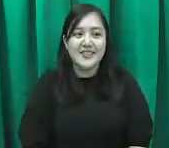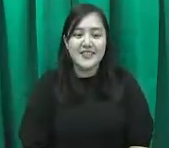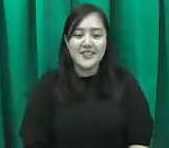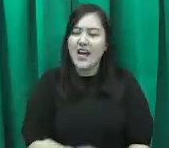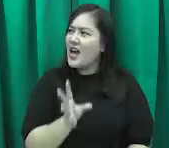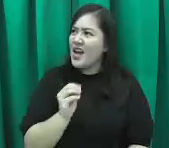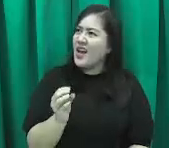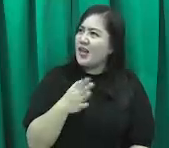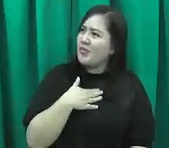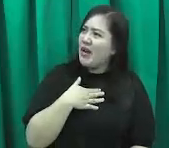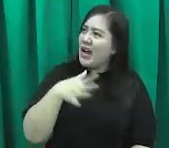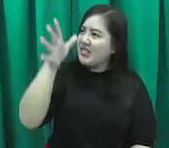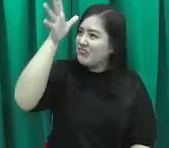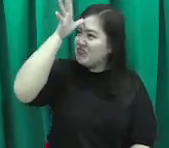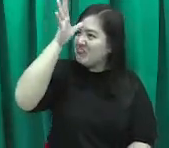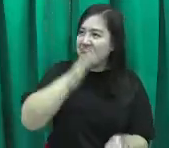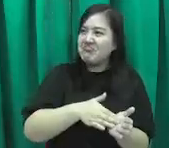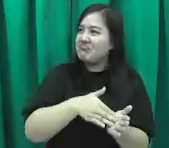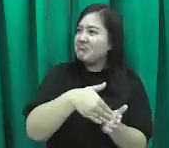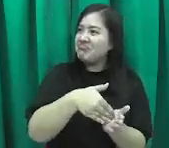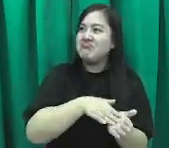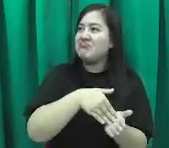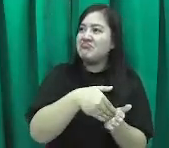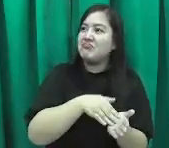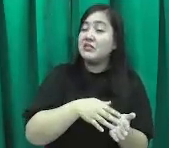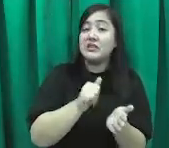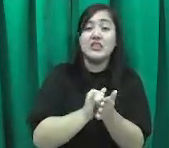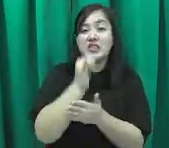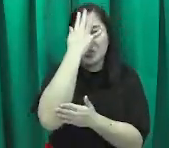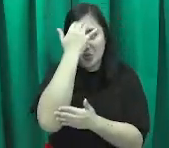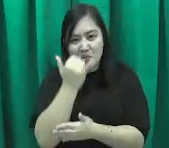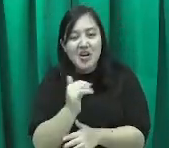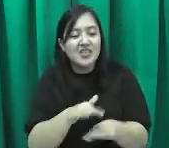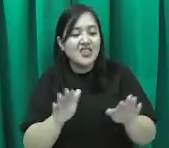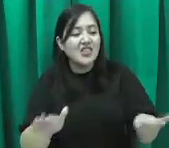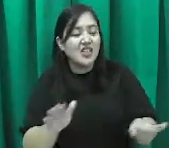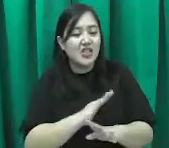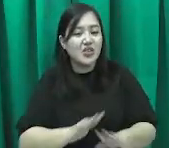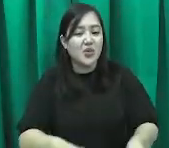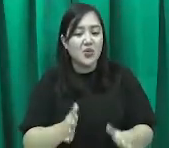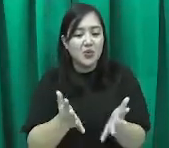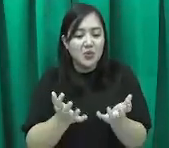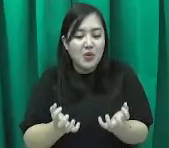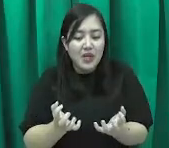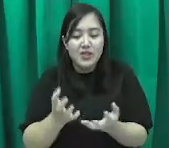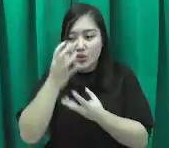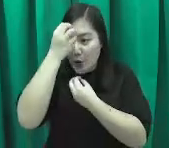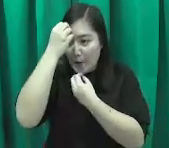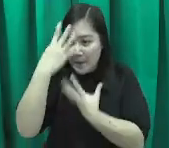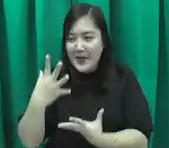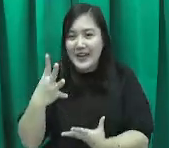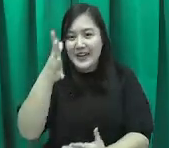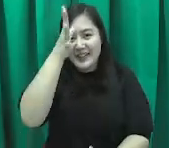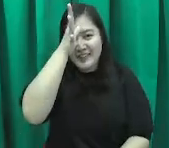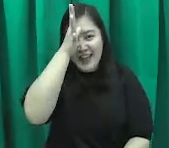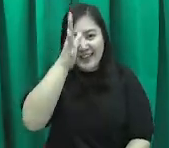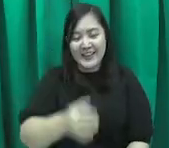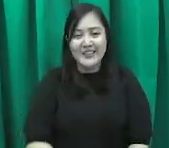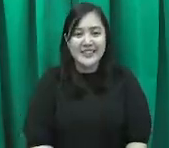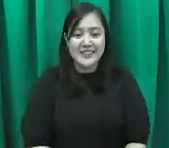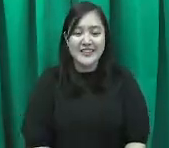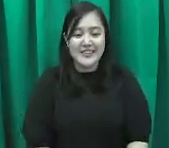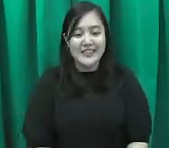Yeah. Kaya tuloy, ayaw sumunod ng bata doon kay tatay kasi mas malakas yung powers yung ni nanay. Ni